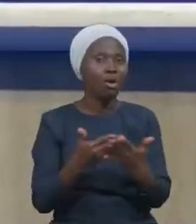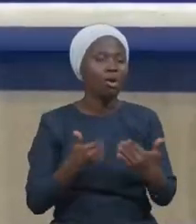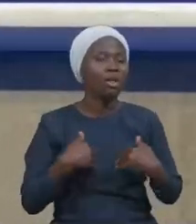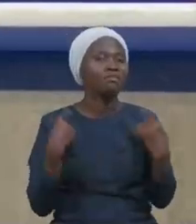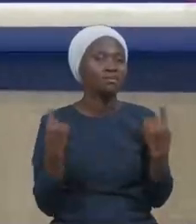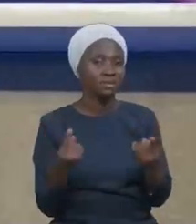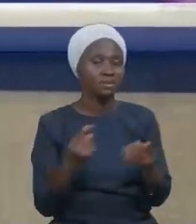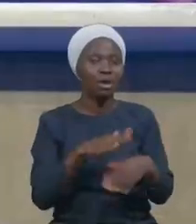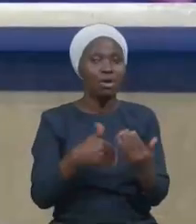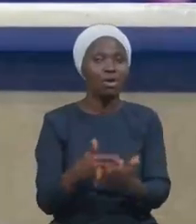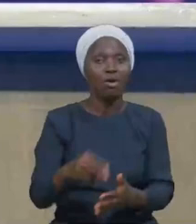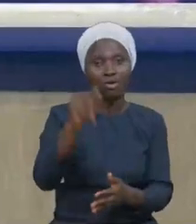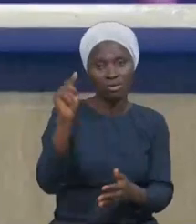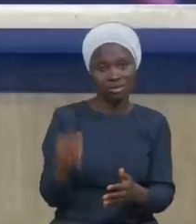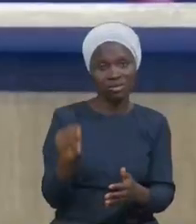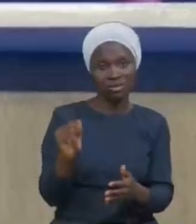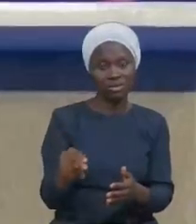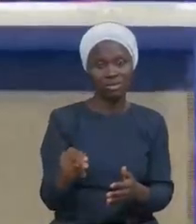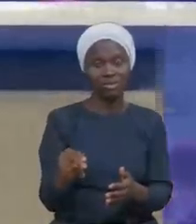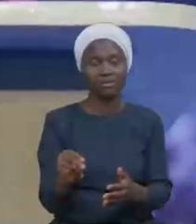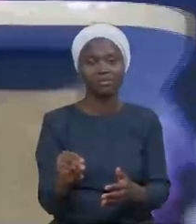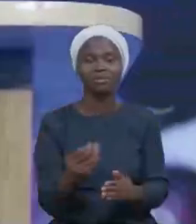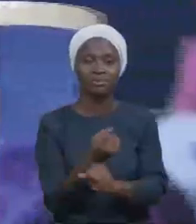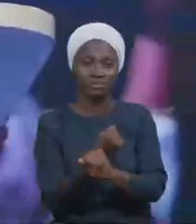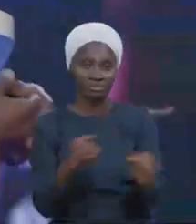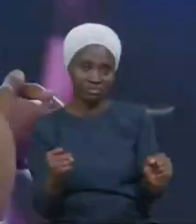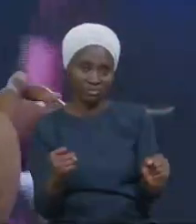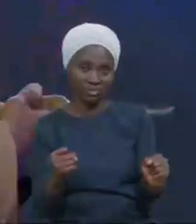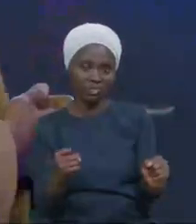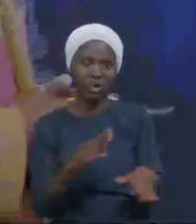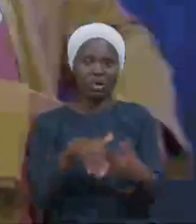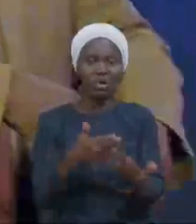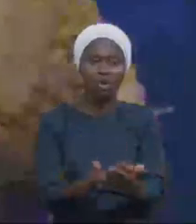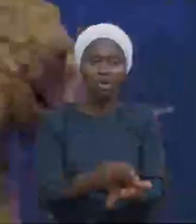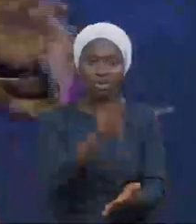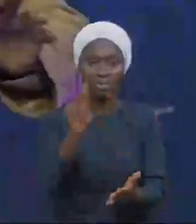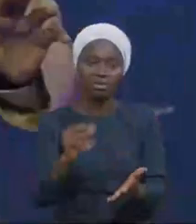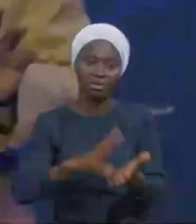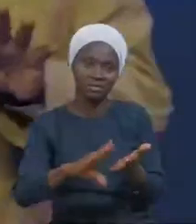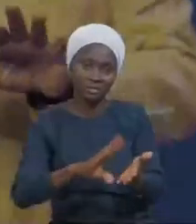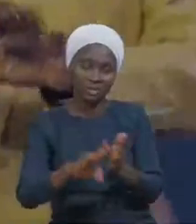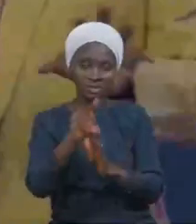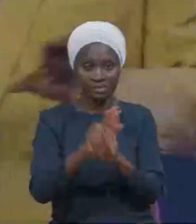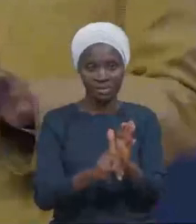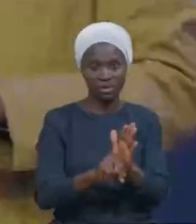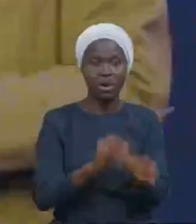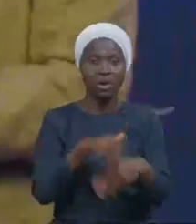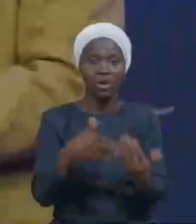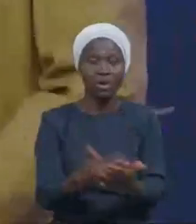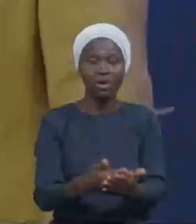tous ont besoin de la justification, tous ont besoin du pardon, tous ont besoin de la